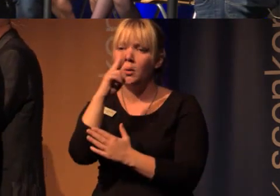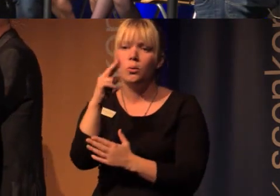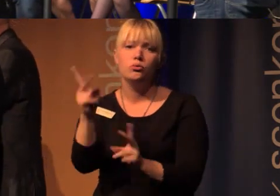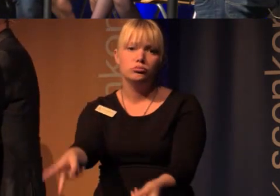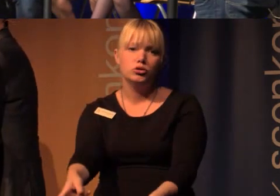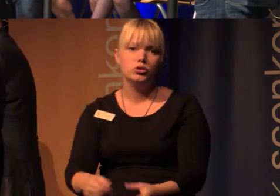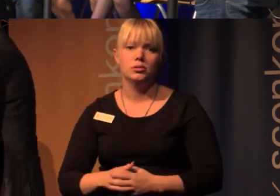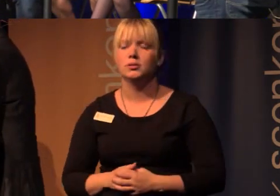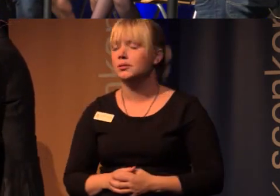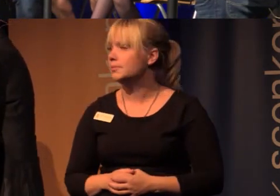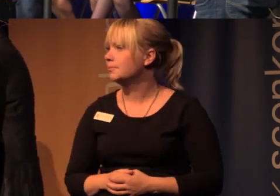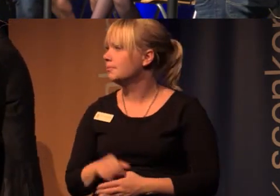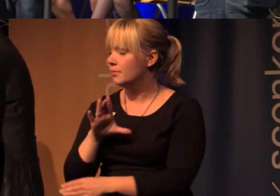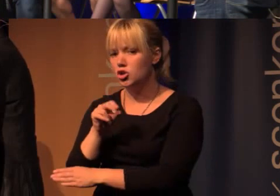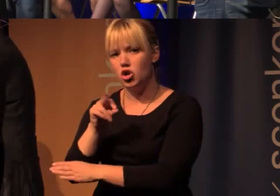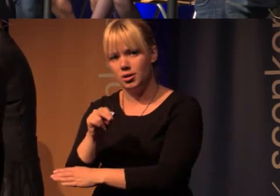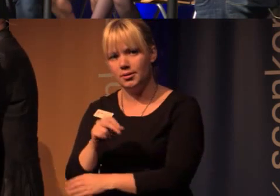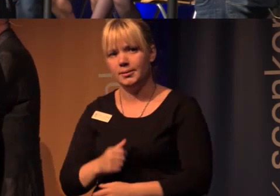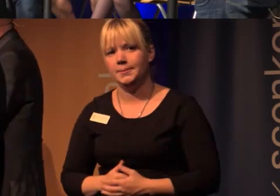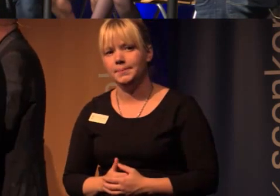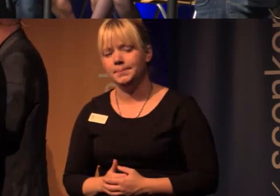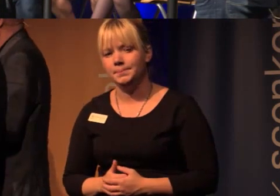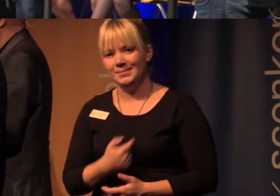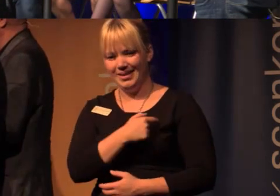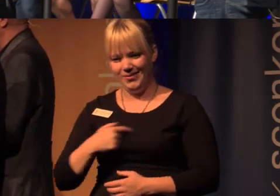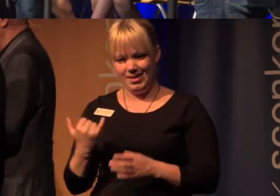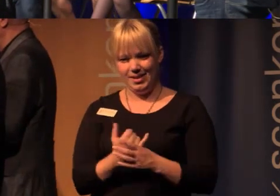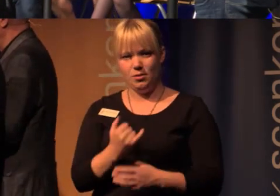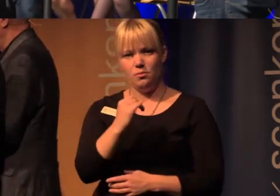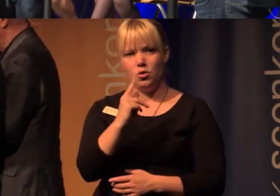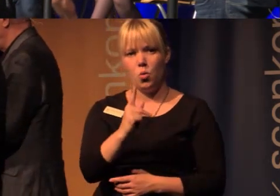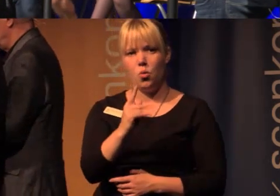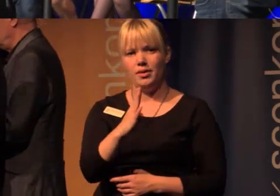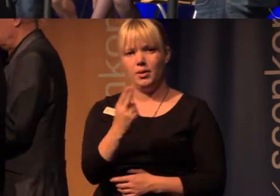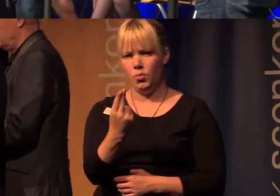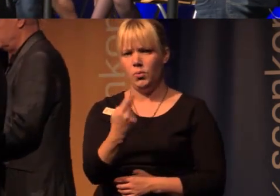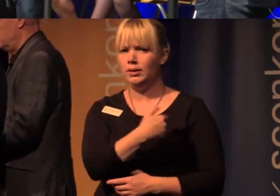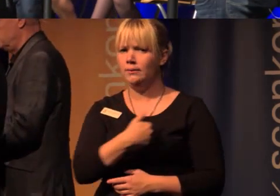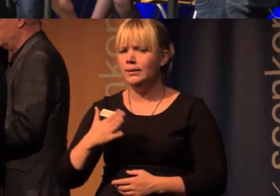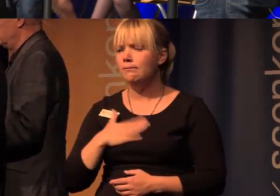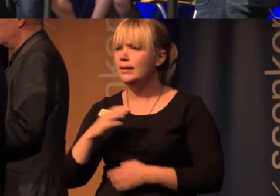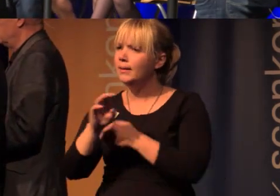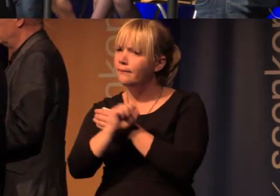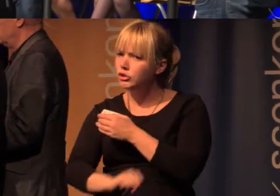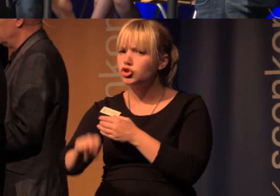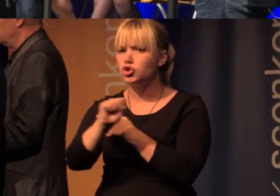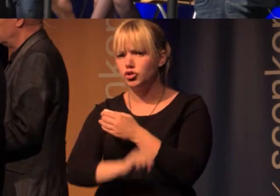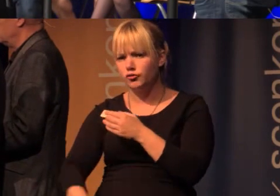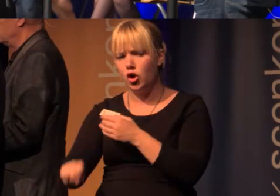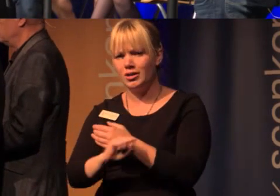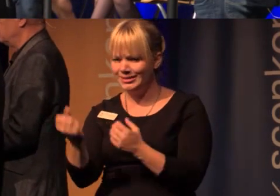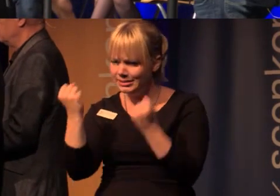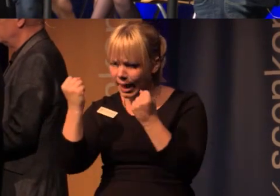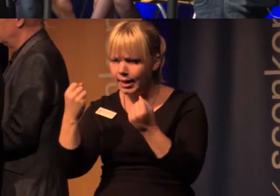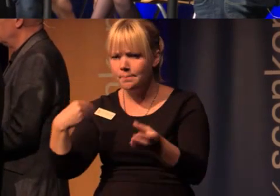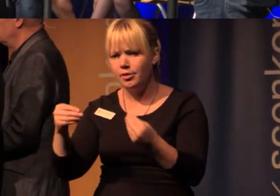mycket. Sara? Ja, nej, men vi i KDU, vi vill faktiskt försvara en stark immaterialrätt